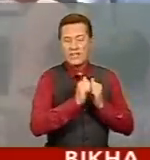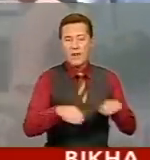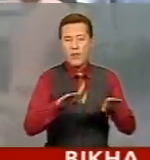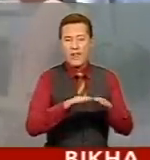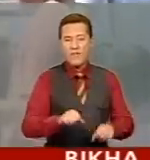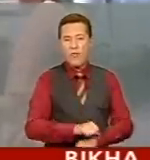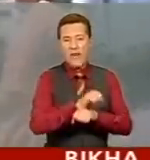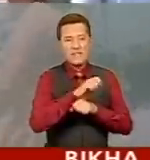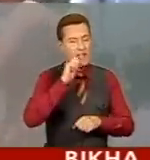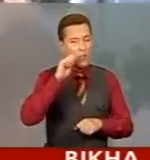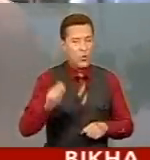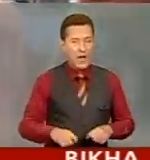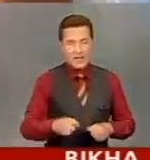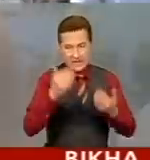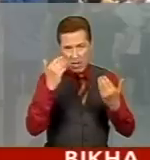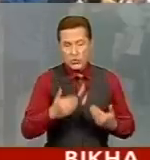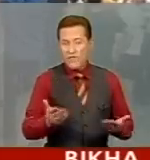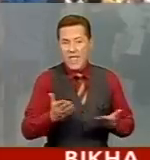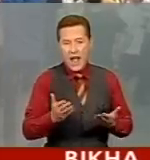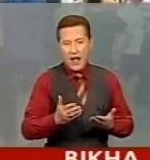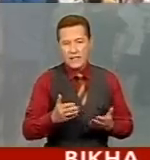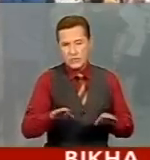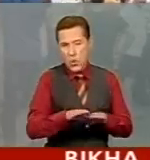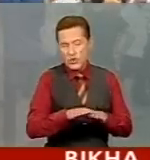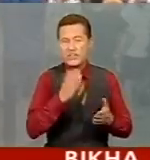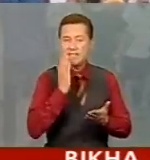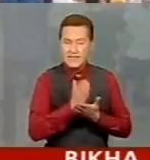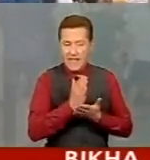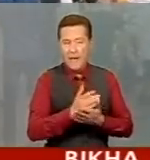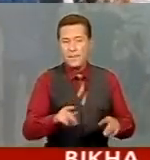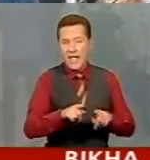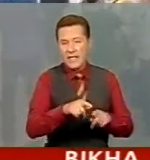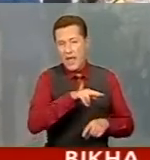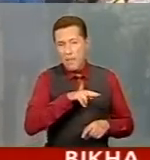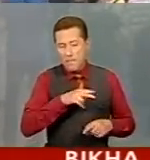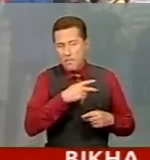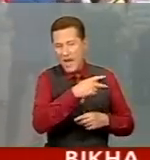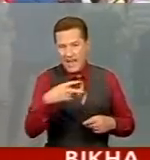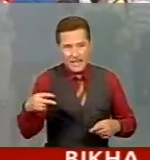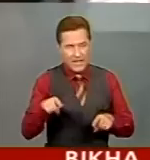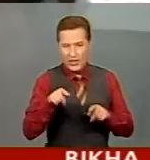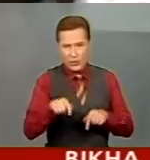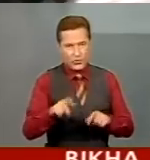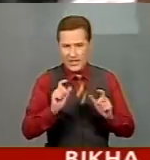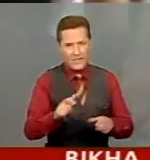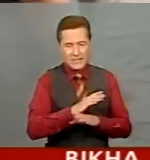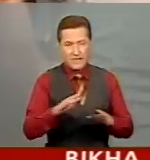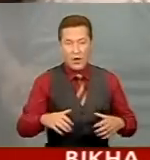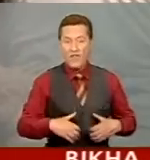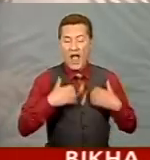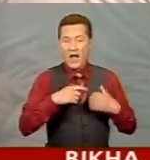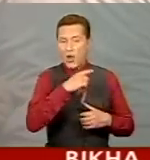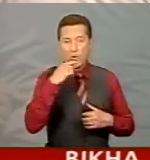Майданом українським, хоча ззовні якась схожість справді є, але такі паралелі тут не схвалюють, бо дуже налякані